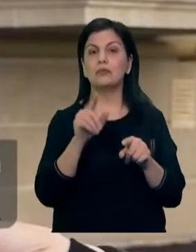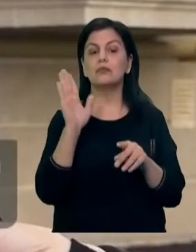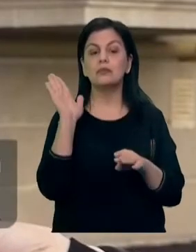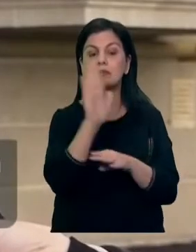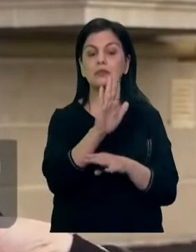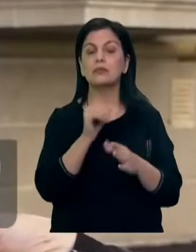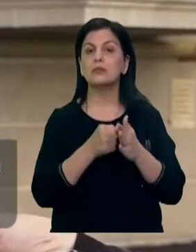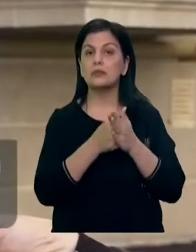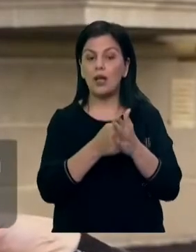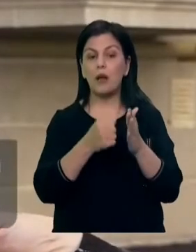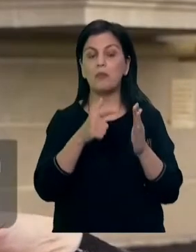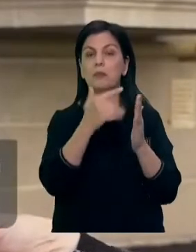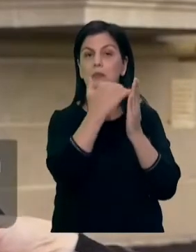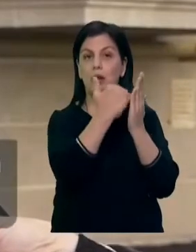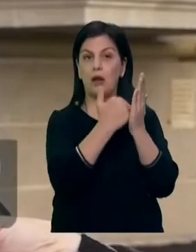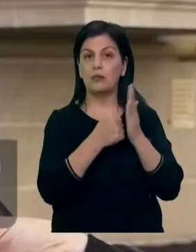etdiyi proqramlarla